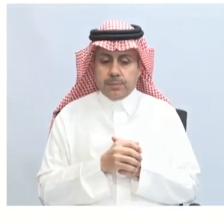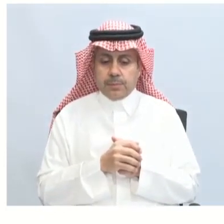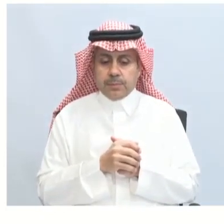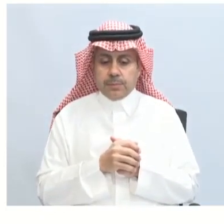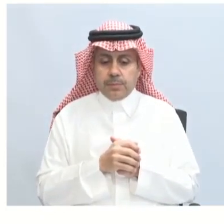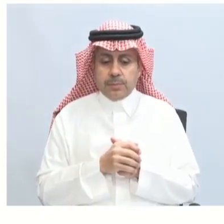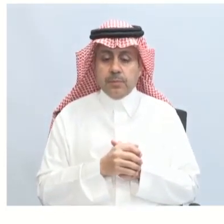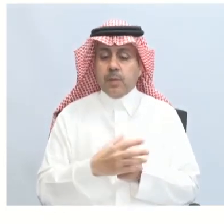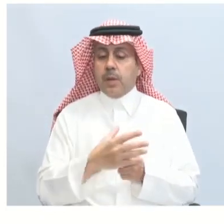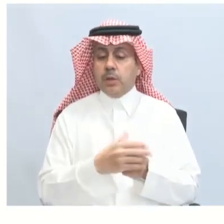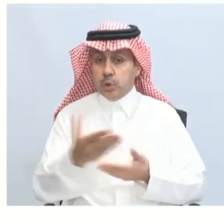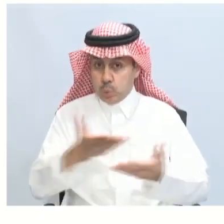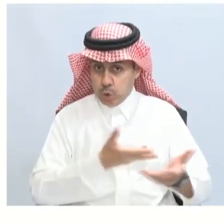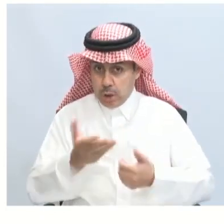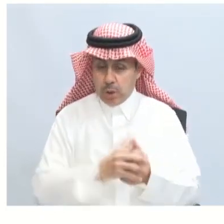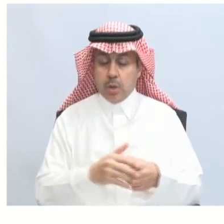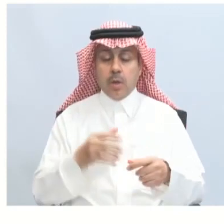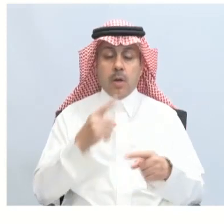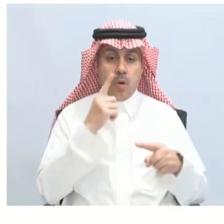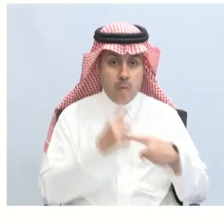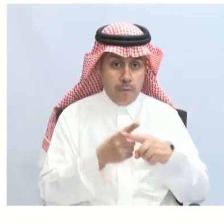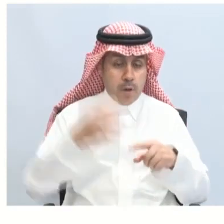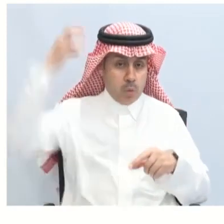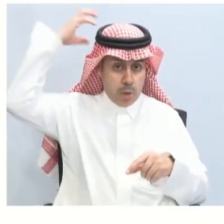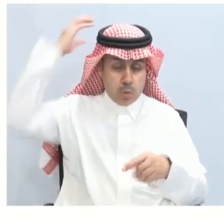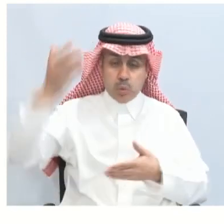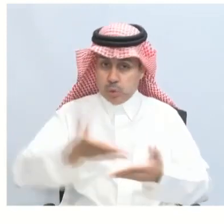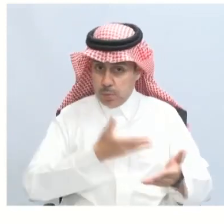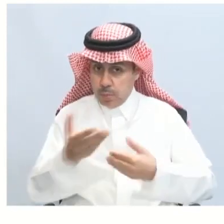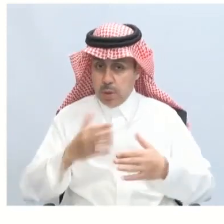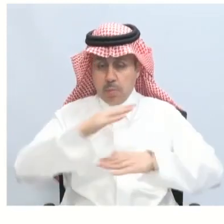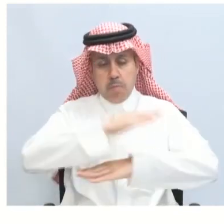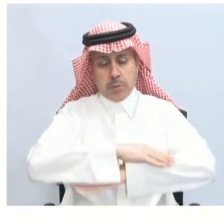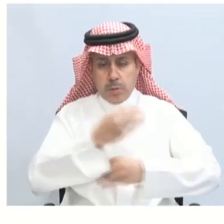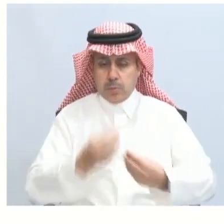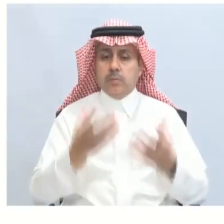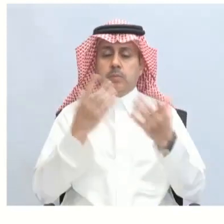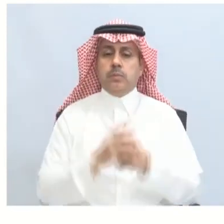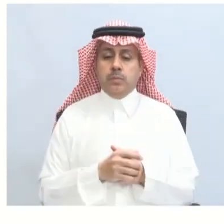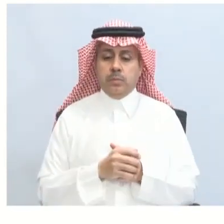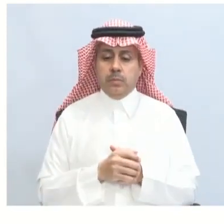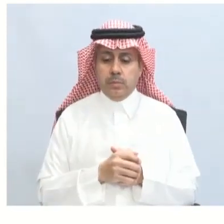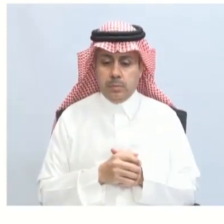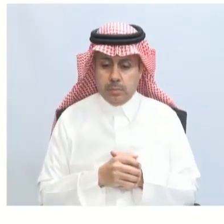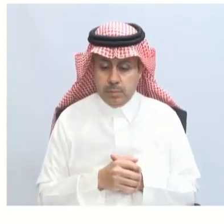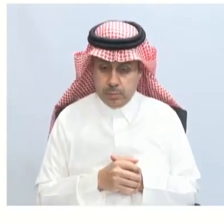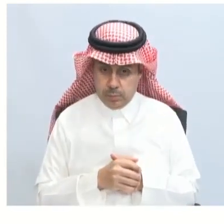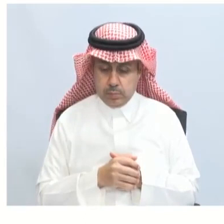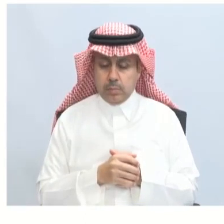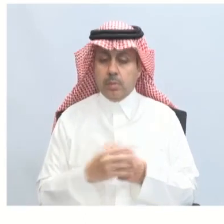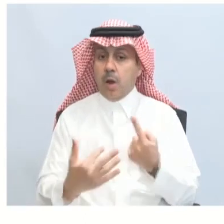باللطف واللين باللطف واللين كذلك الا الذين ظلموا منهم فهؤلاء لا يجادلون